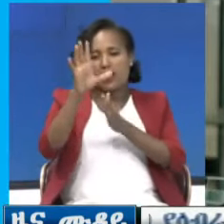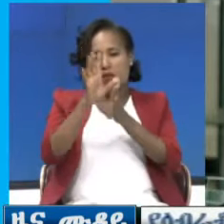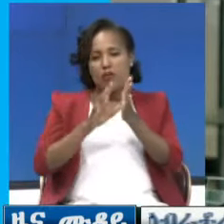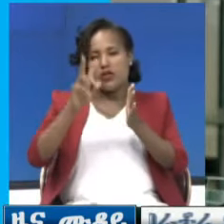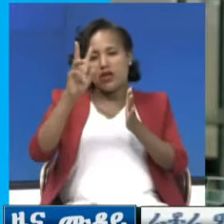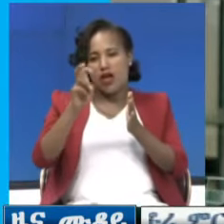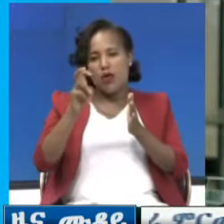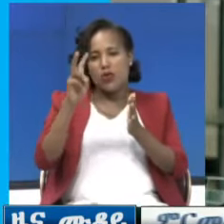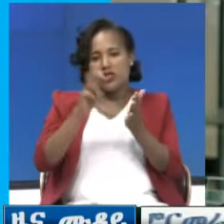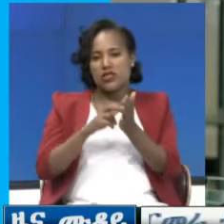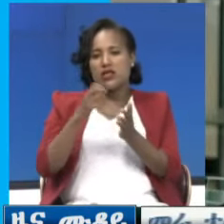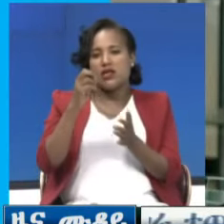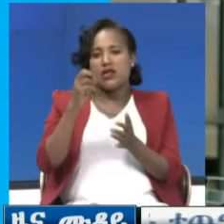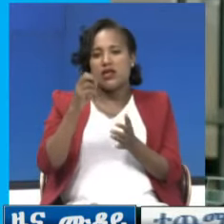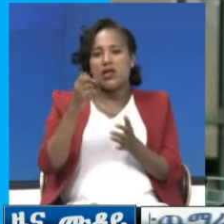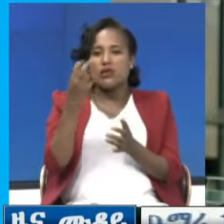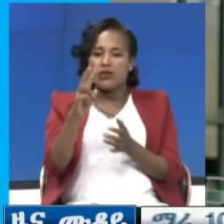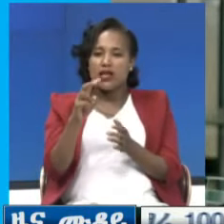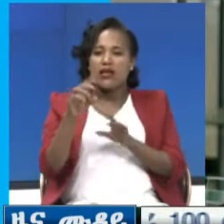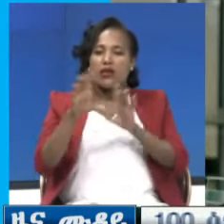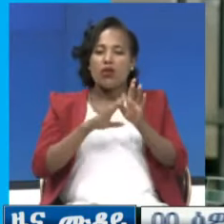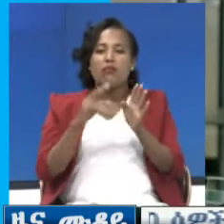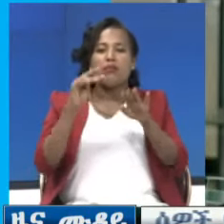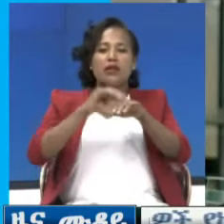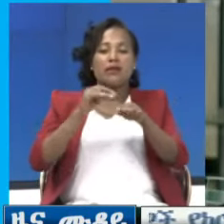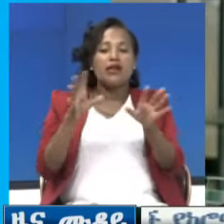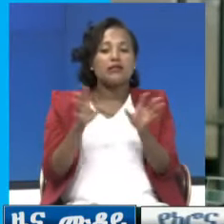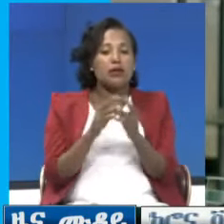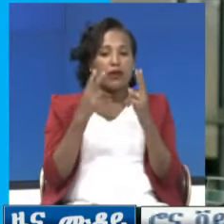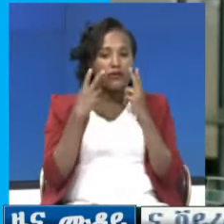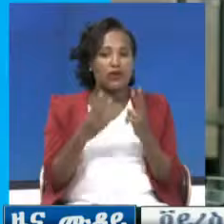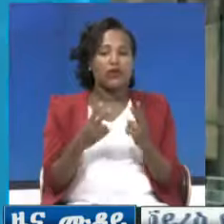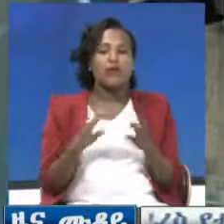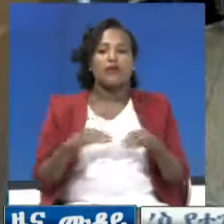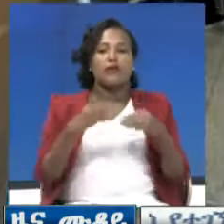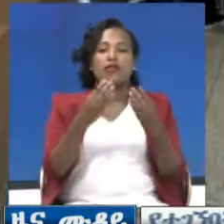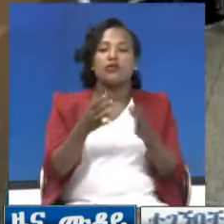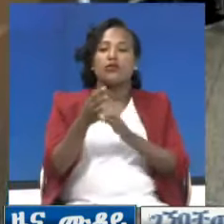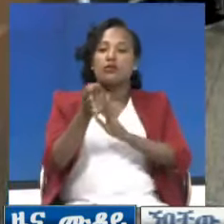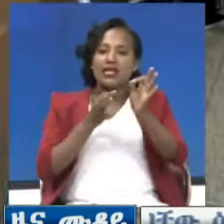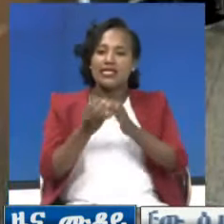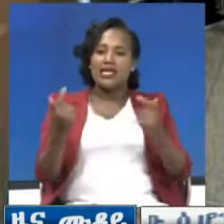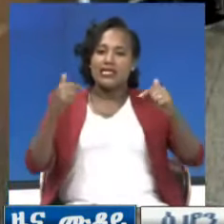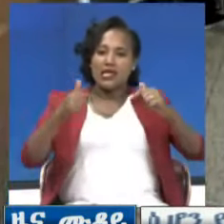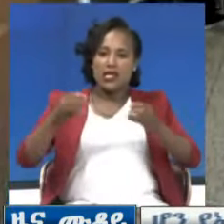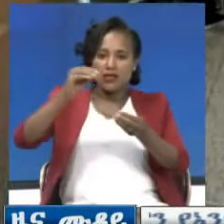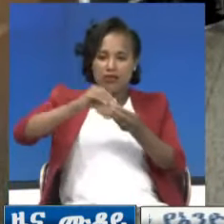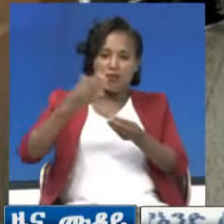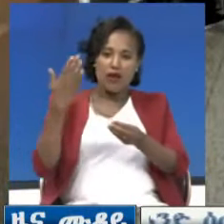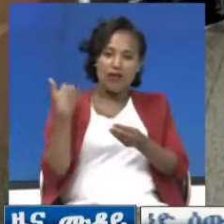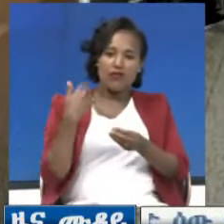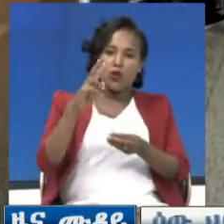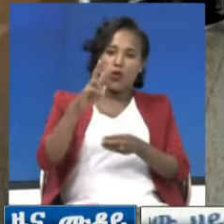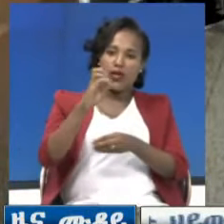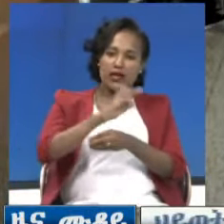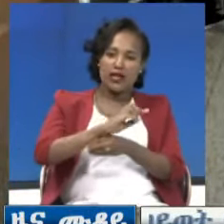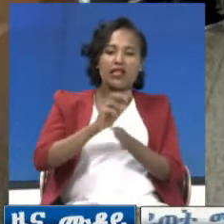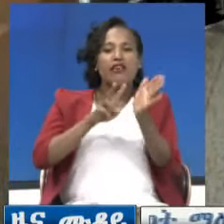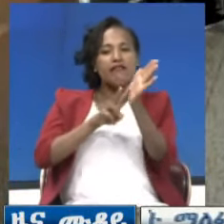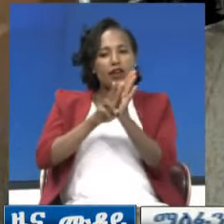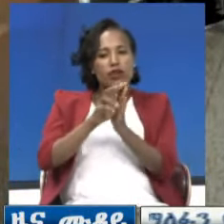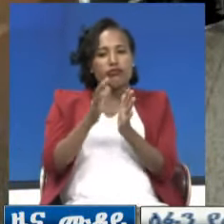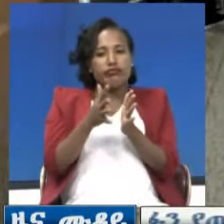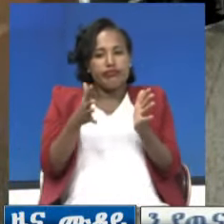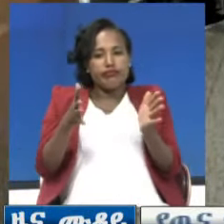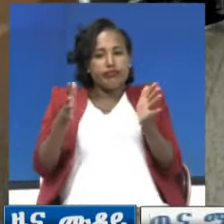ቀን 2012 ዓ.ም ተመረተ ያካሄደውን መደበኛ ስብሰባ አስመልክተው በሰጡት መግለጫ ዛሬን ጨምሮ ባለፉት ሁለት ቀናት የቫይረሱ